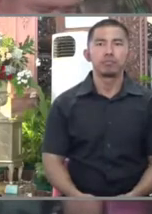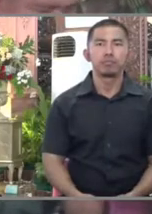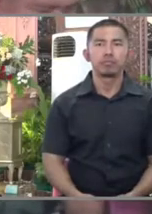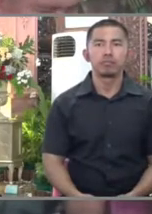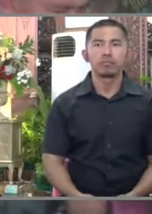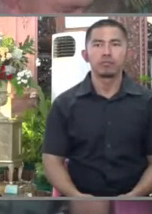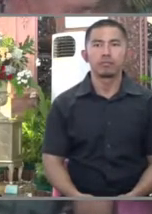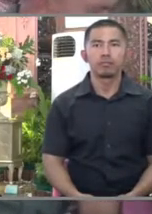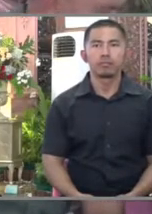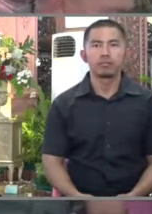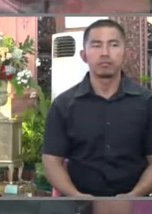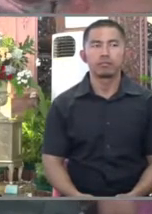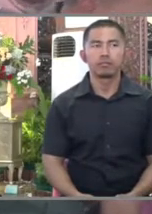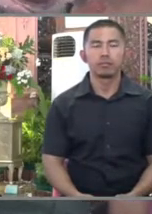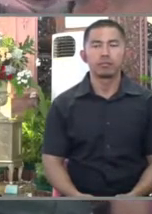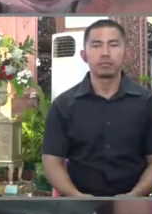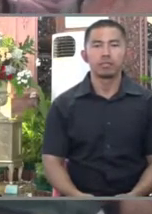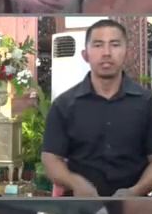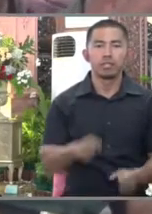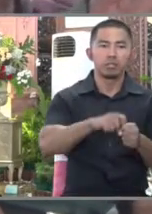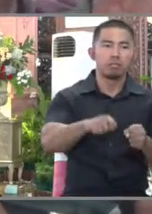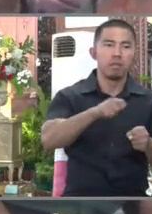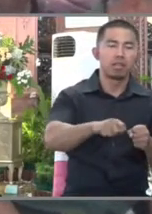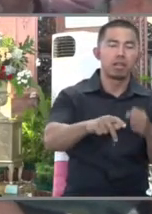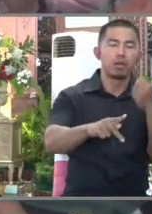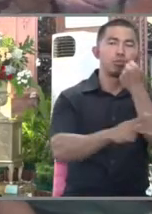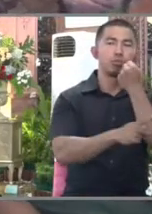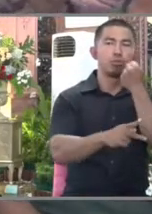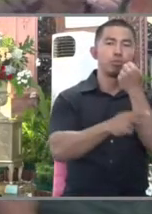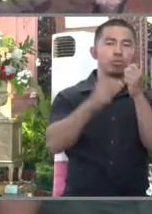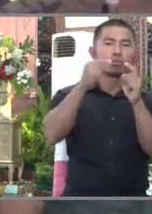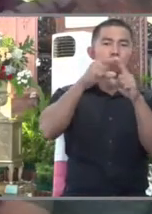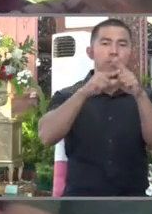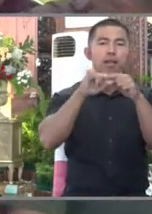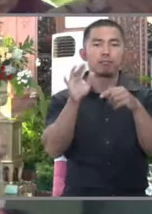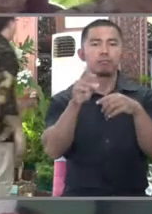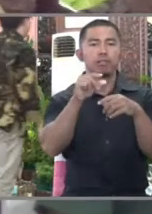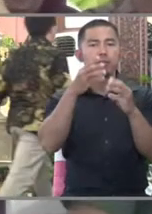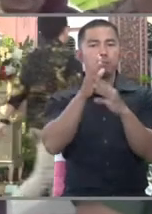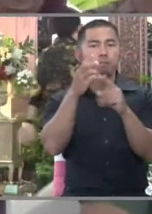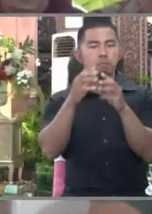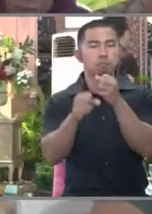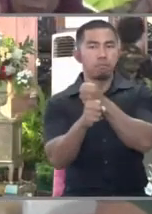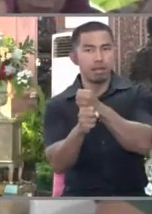dari Jepara, Kudus, Pati, Rembang, dan Blora,